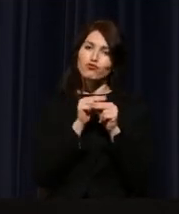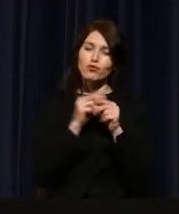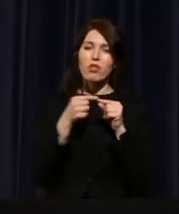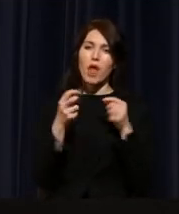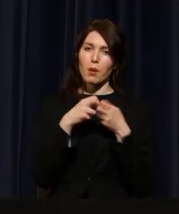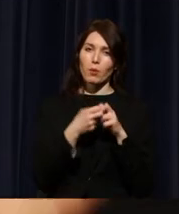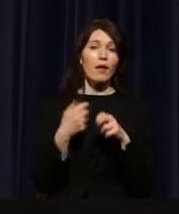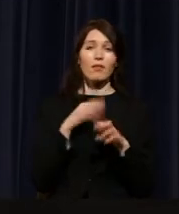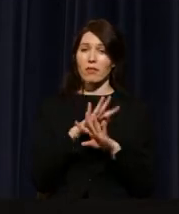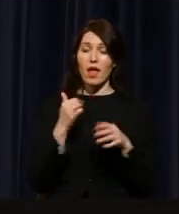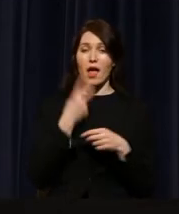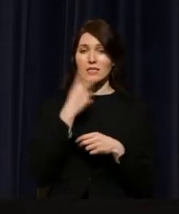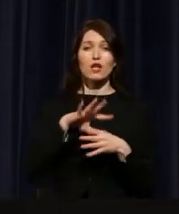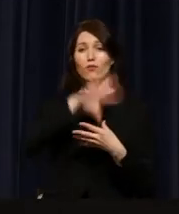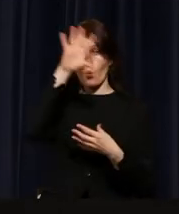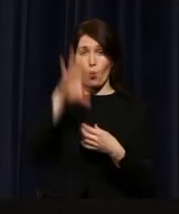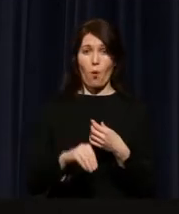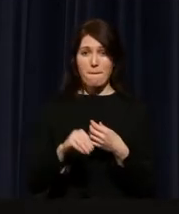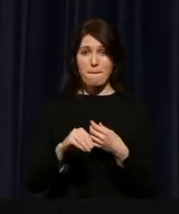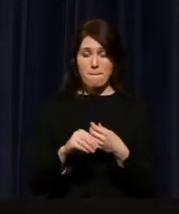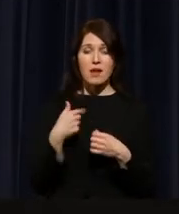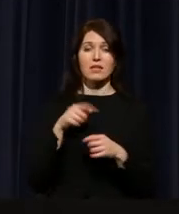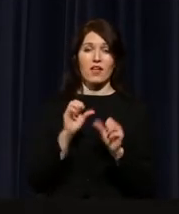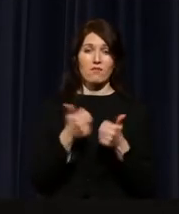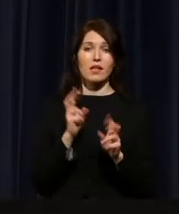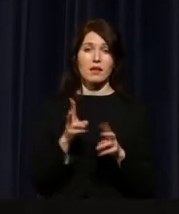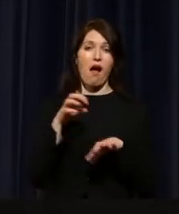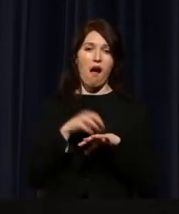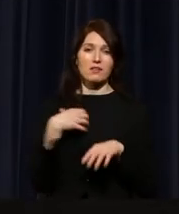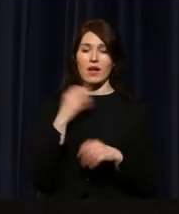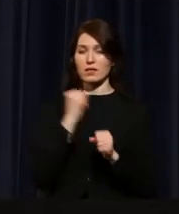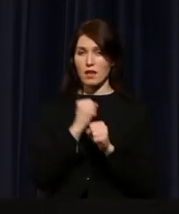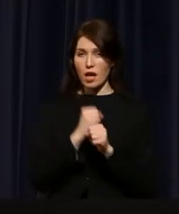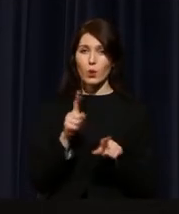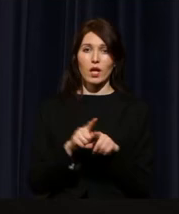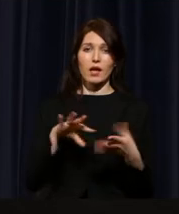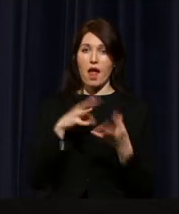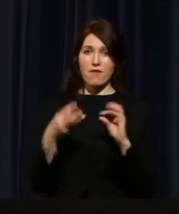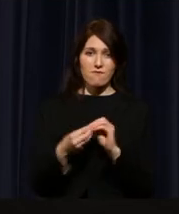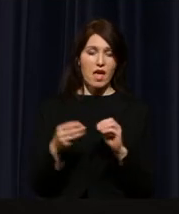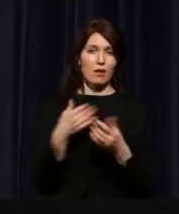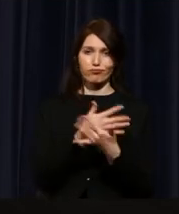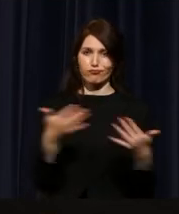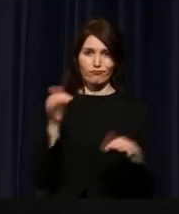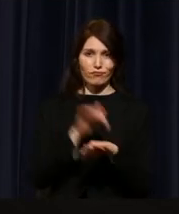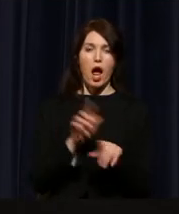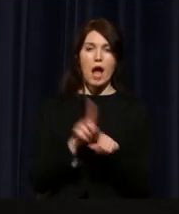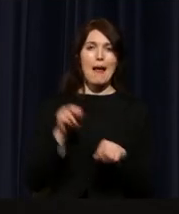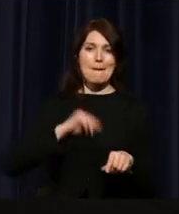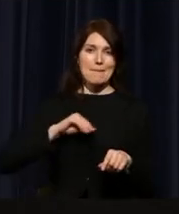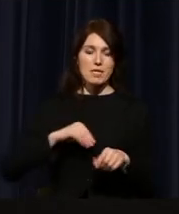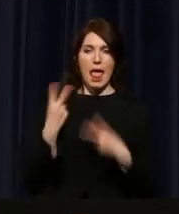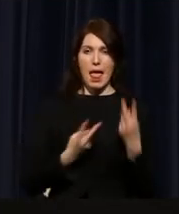Es redzu visu to kobildi, tas būtu tas veids, kā ārstam būtu jāstrādā. Un jāņem vērā dažādi faktori, tajā skaitā arī